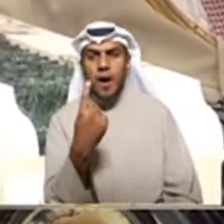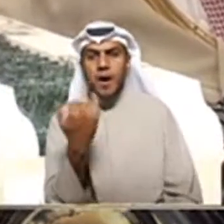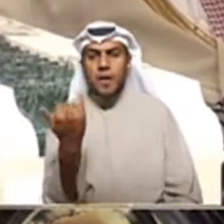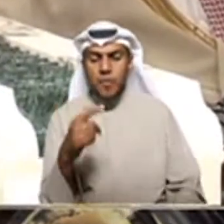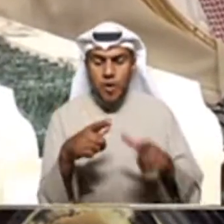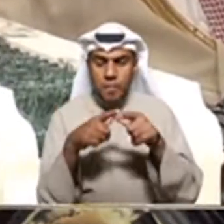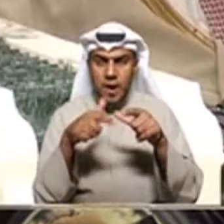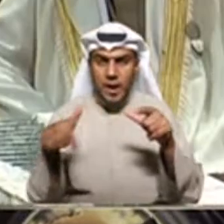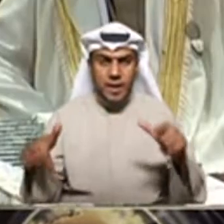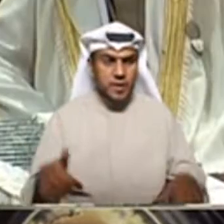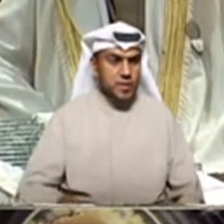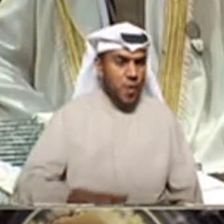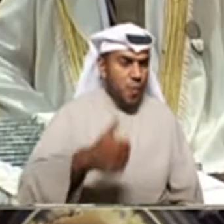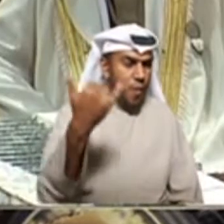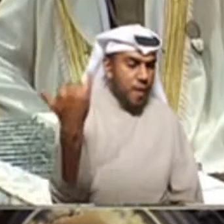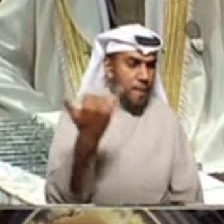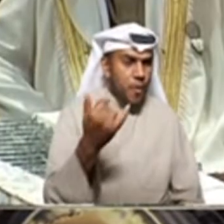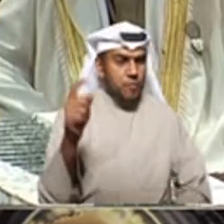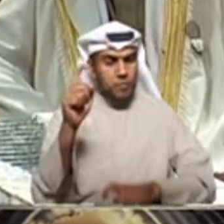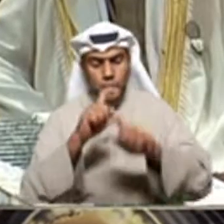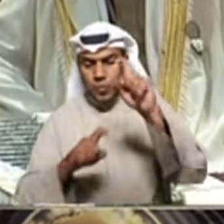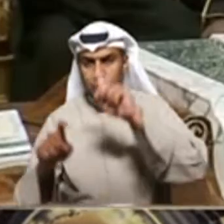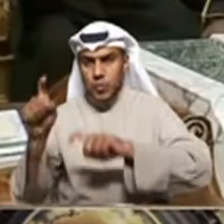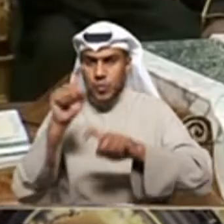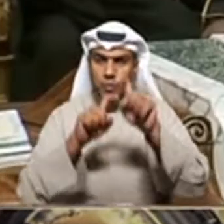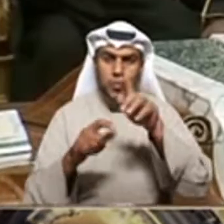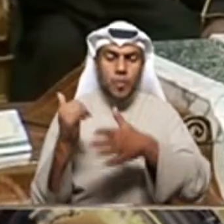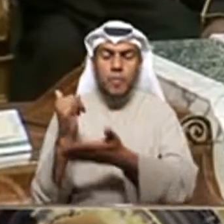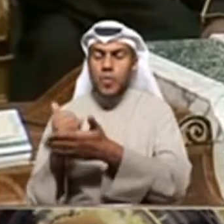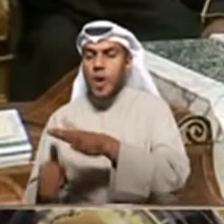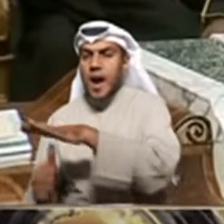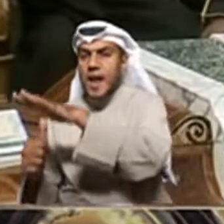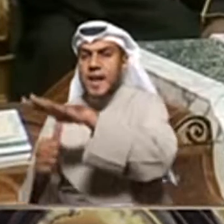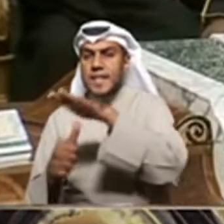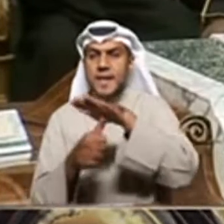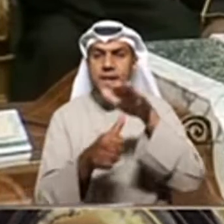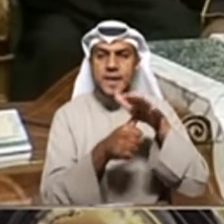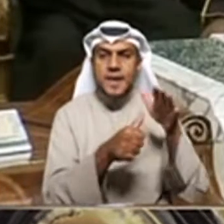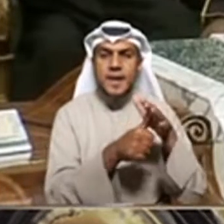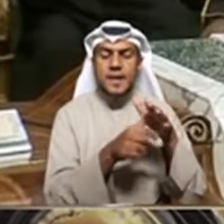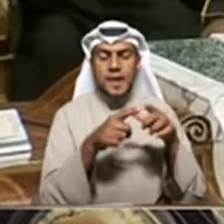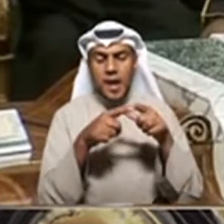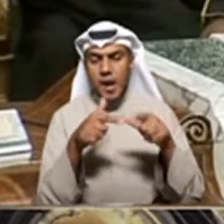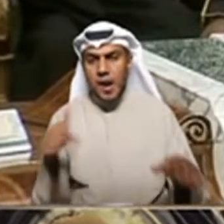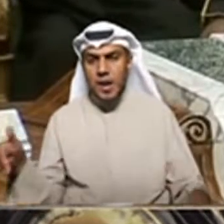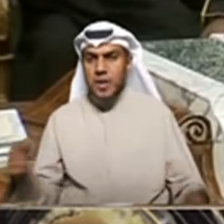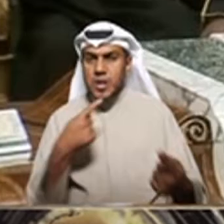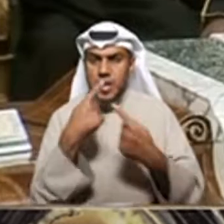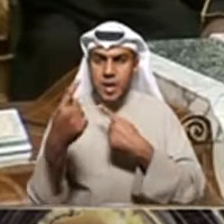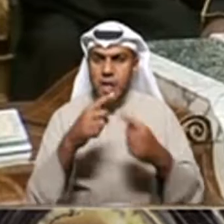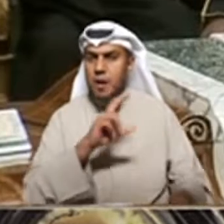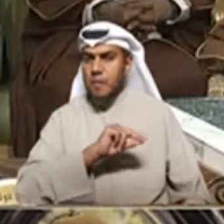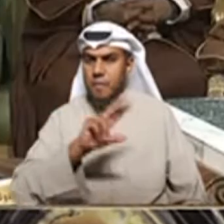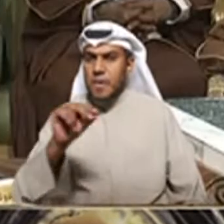تلك كانت أبرز المحاور التي تضمنتها كلمات أصحاب الجلالة والسمو قادة دول مجلس التعاون في